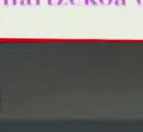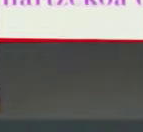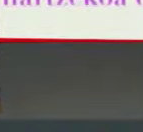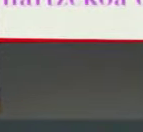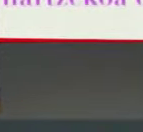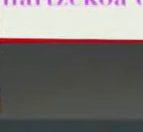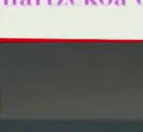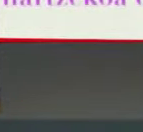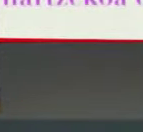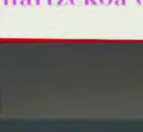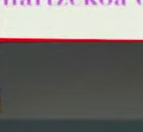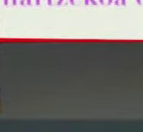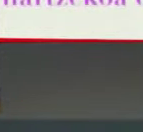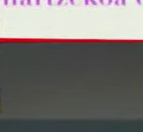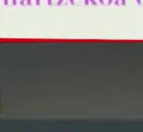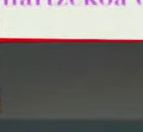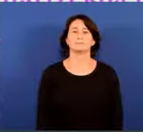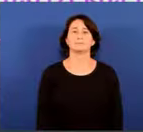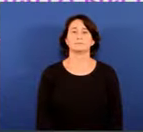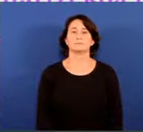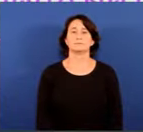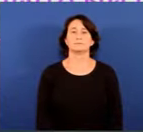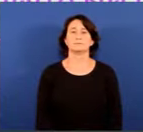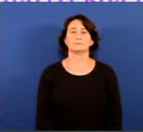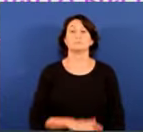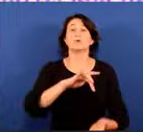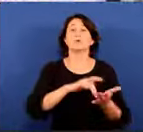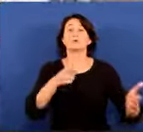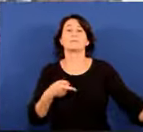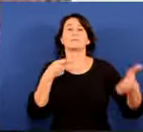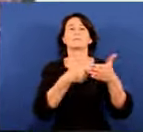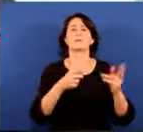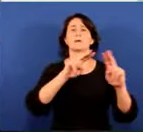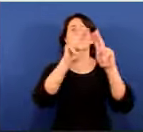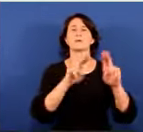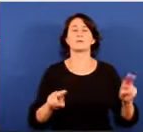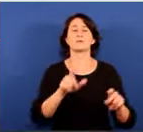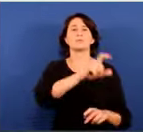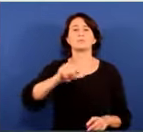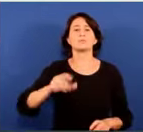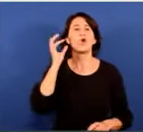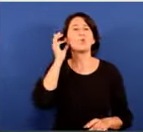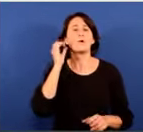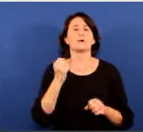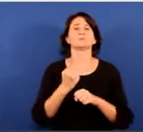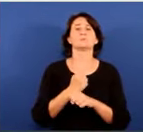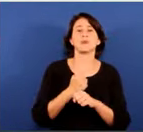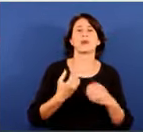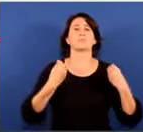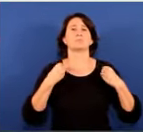Ikerne Zuloaga, Nekazaritzako zuzendariak landa eremuko emakumeen nazioarteko egunean hartu du parte astelehen honetan urriaren